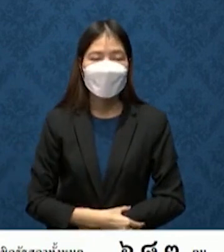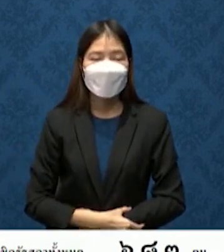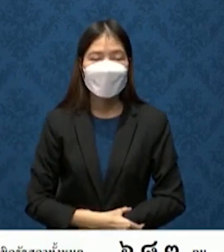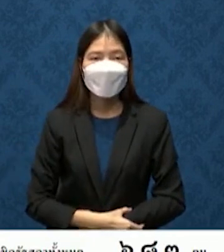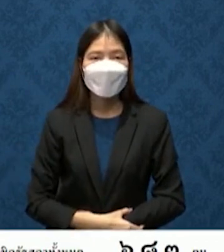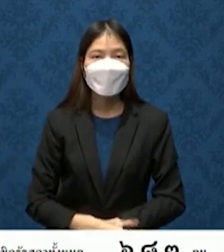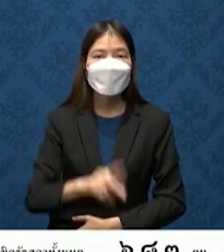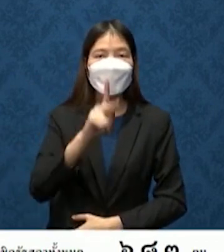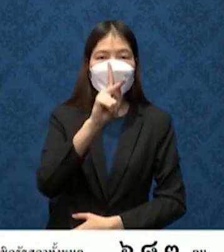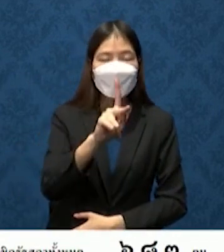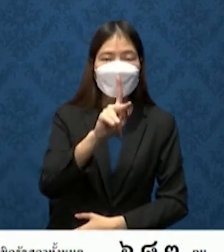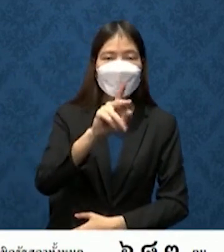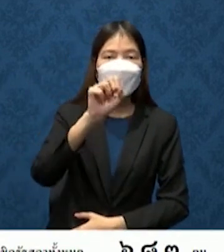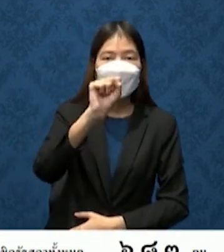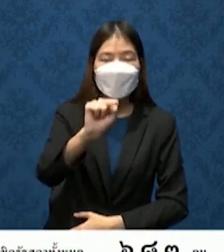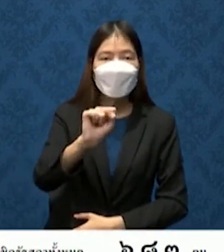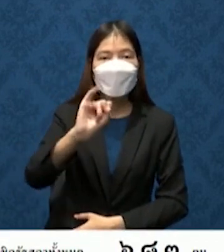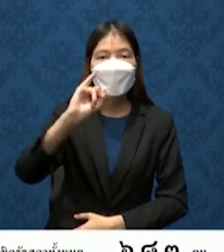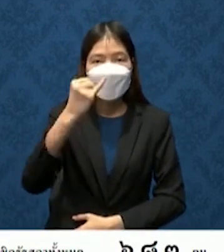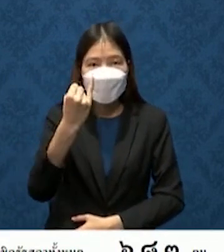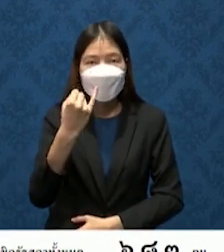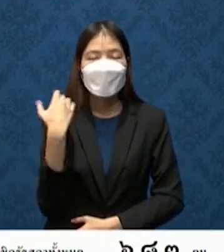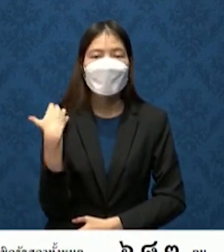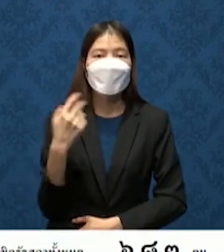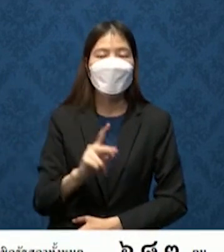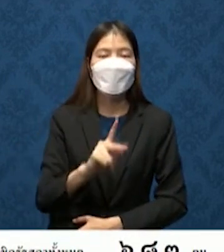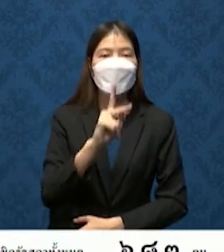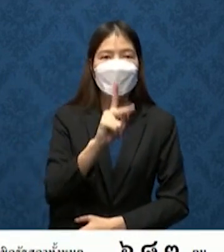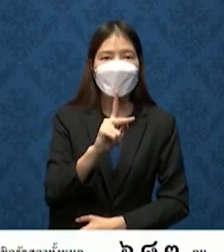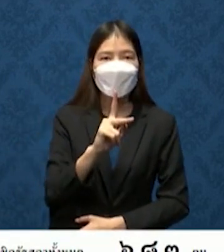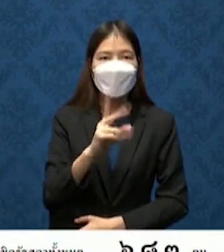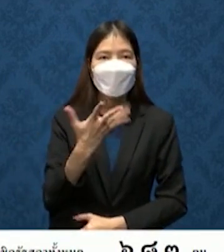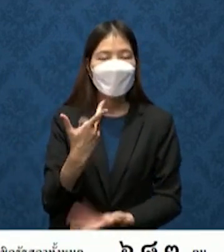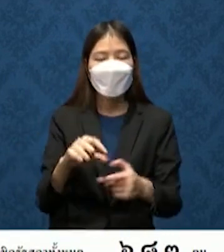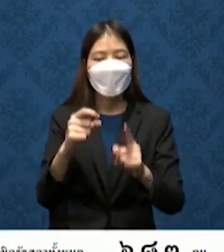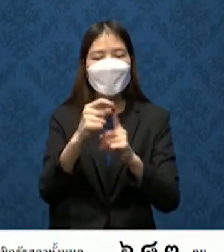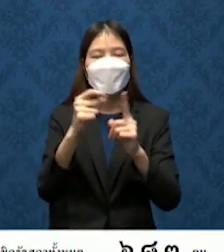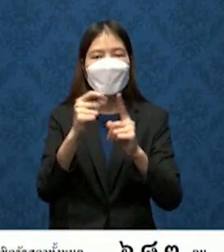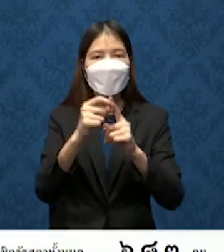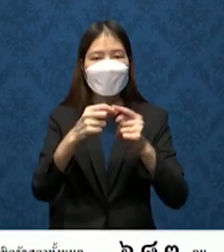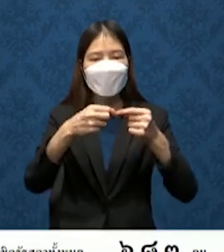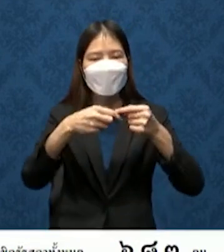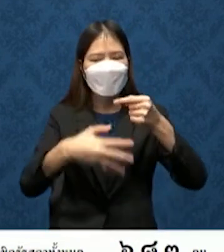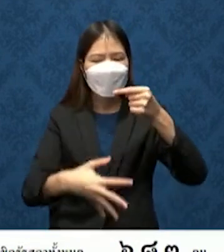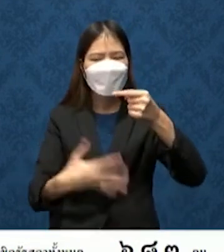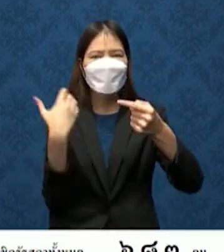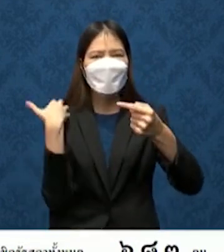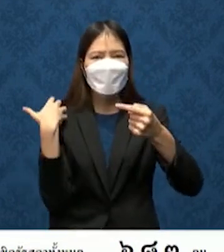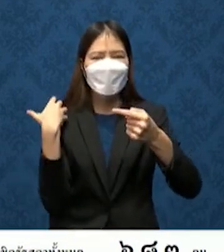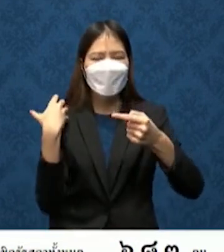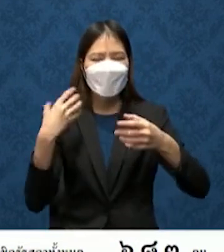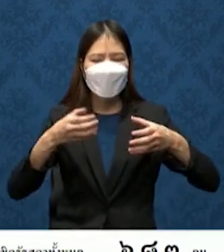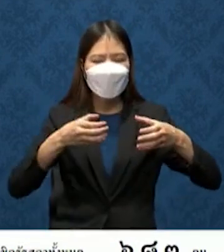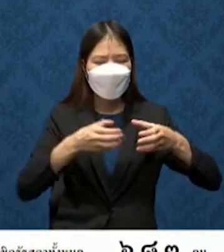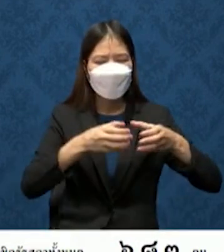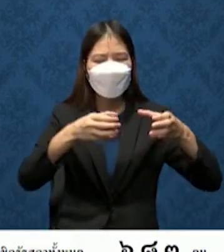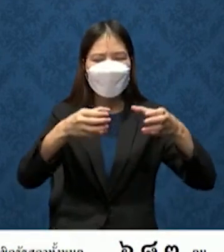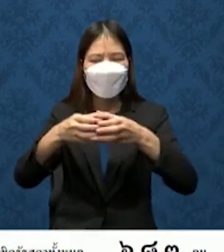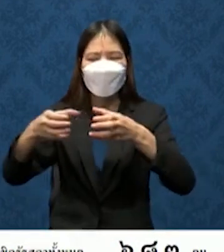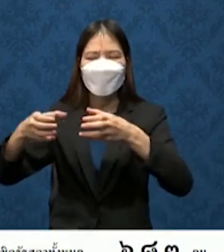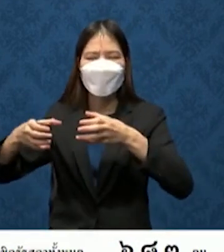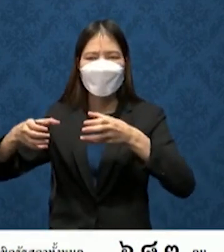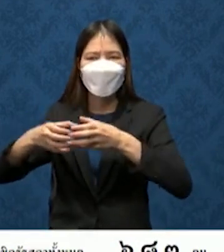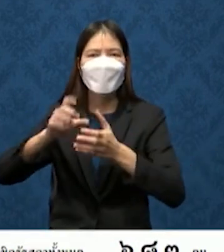ก. ส. ก. ค. ส. คุรษภา ส. ก. ส. ค. โ์มการค้า ชุดใหม่ซึ่ ชุดใหม่เนี้ย